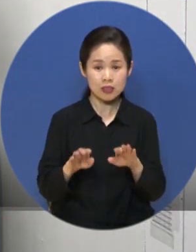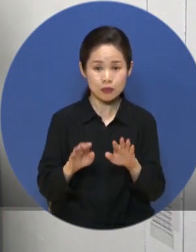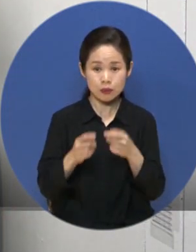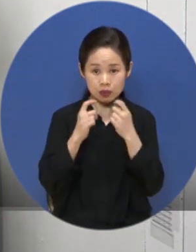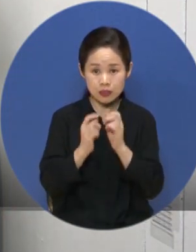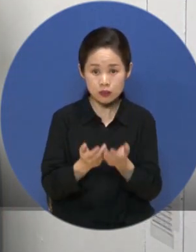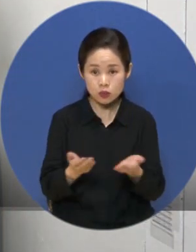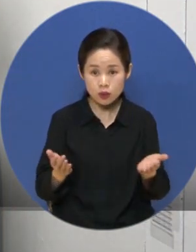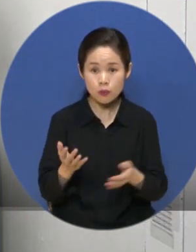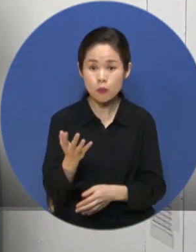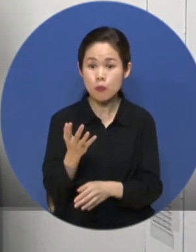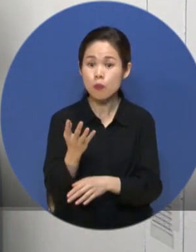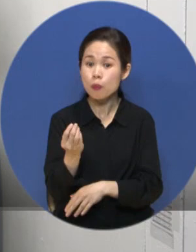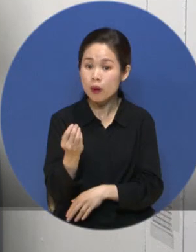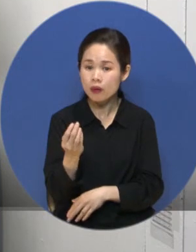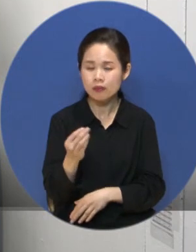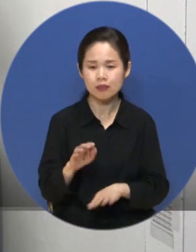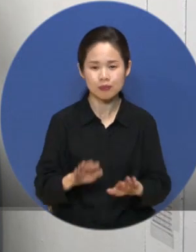7번째예요.